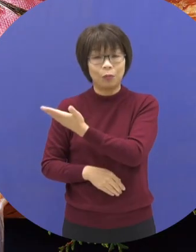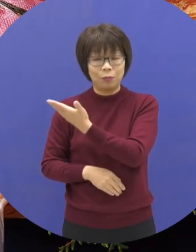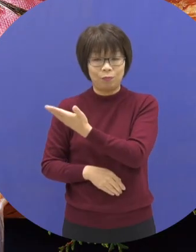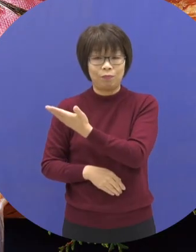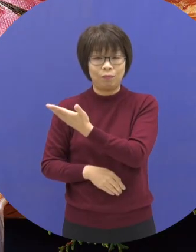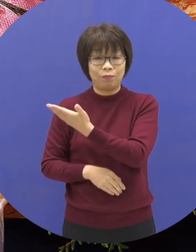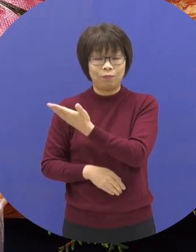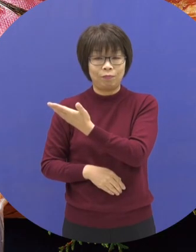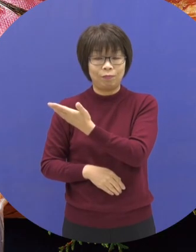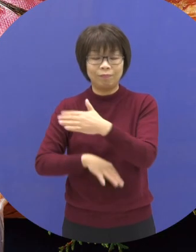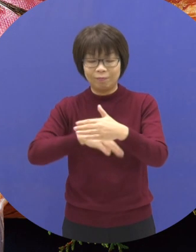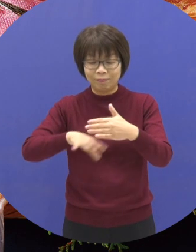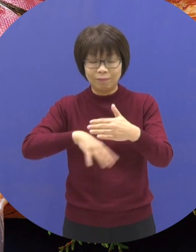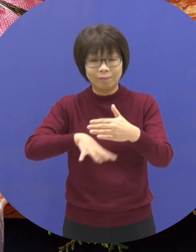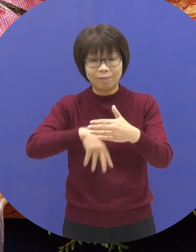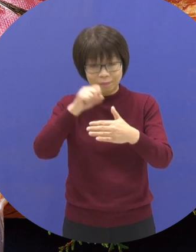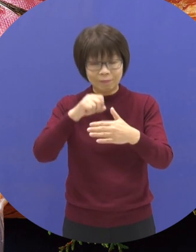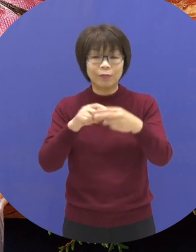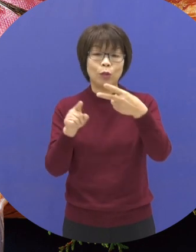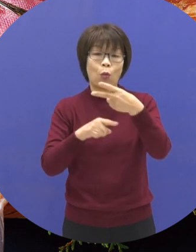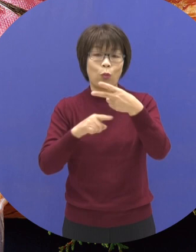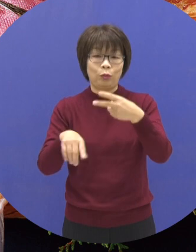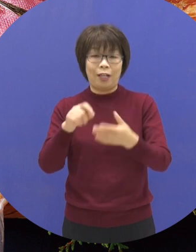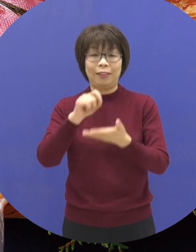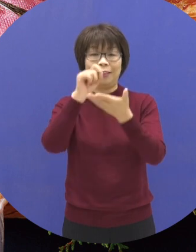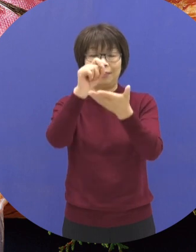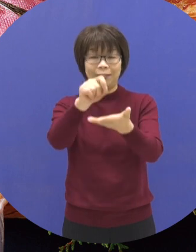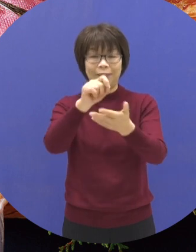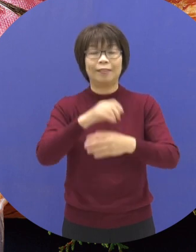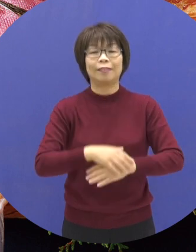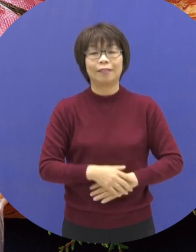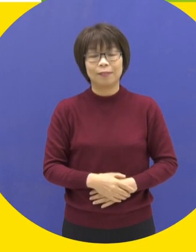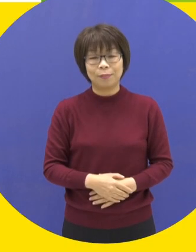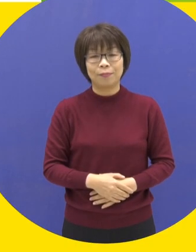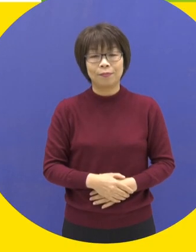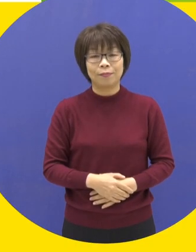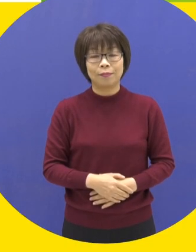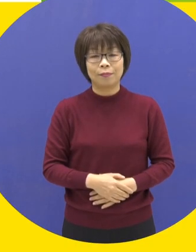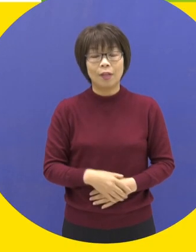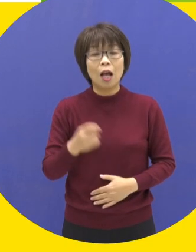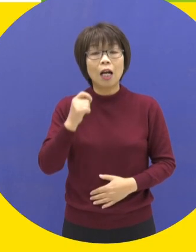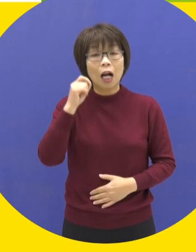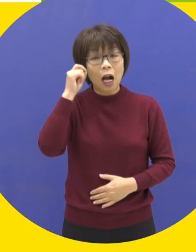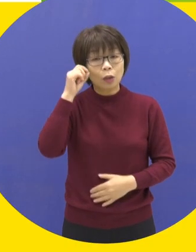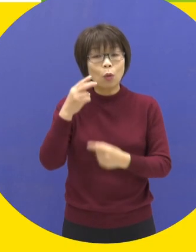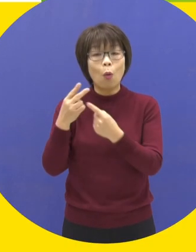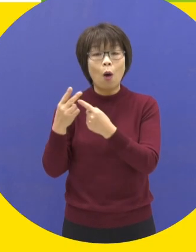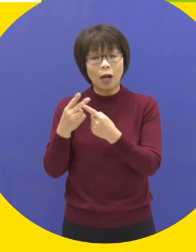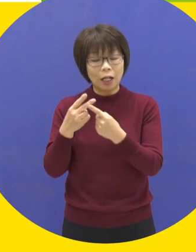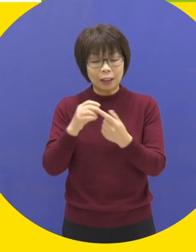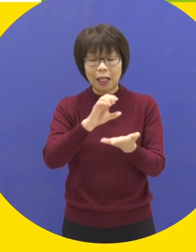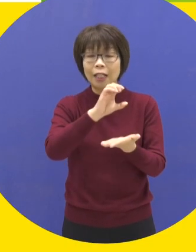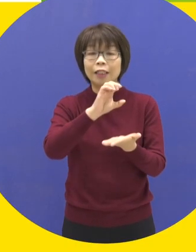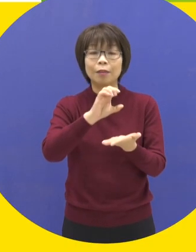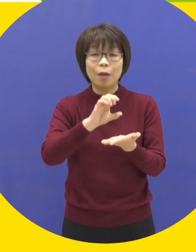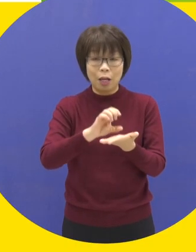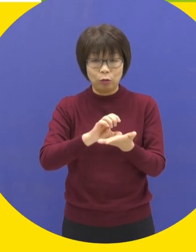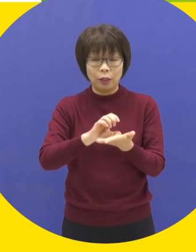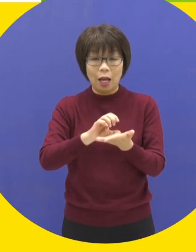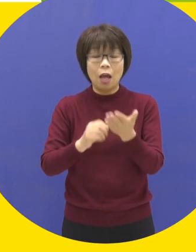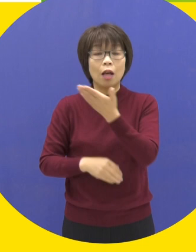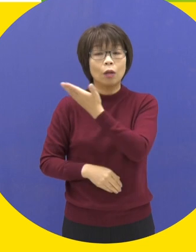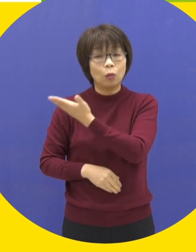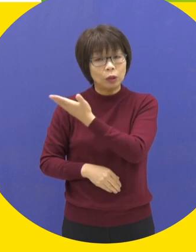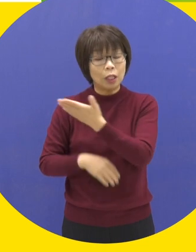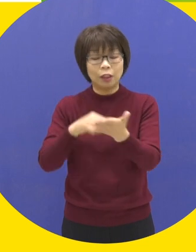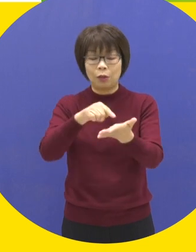白身魚干物百花繚乱を抽選で2名様に差し上げます番組へのご感想などをはがきか e メールに書い